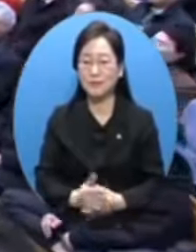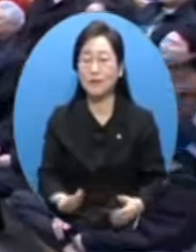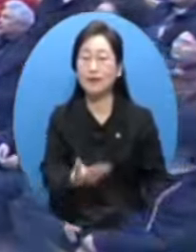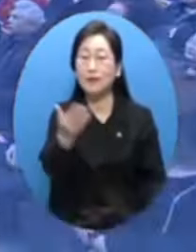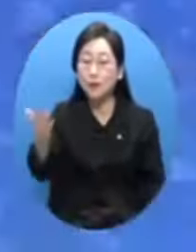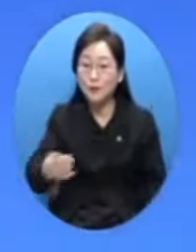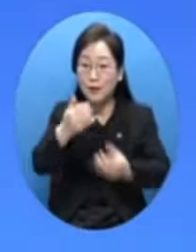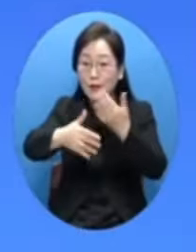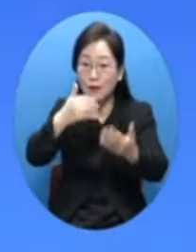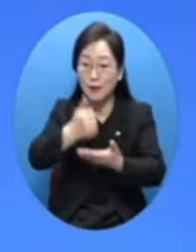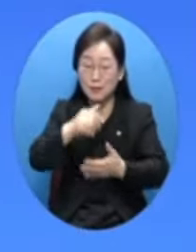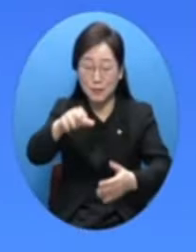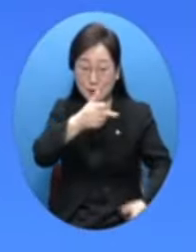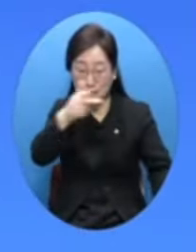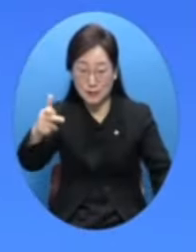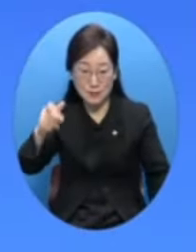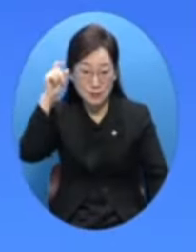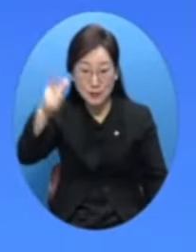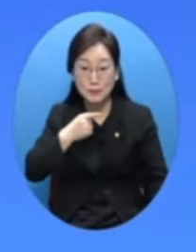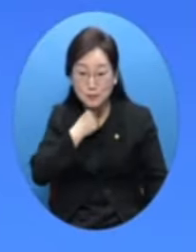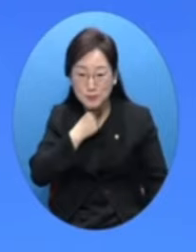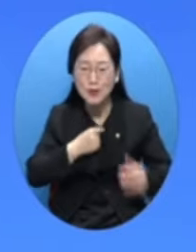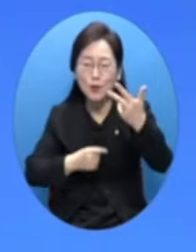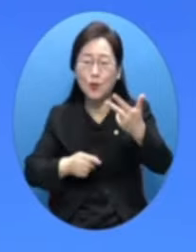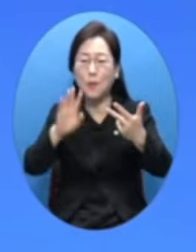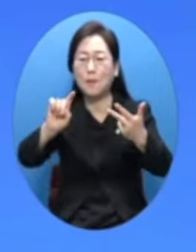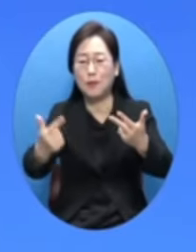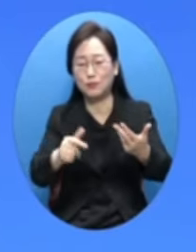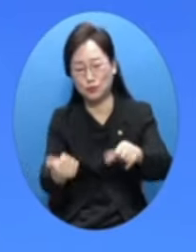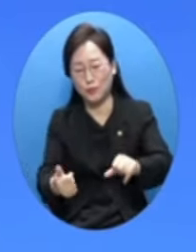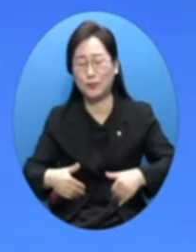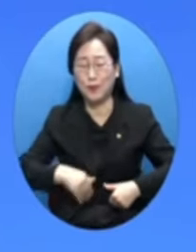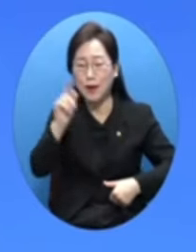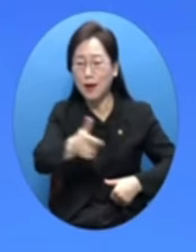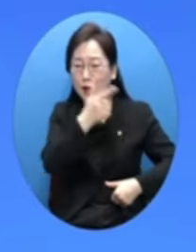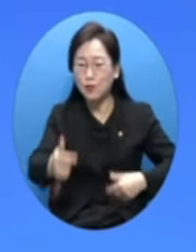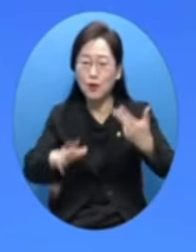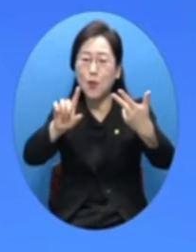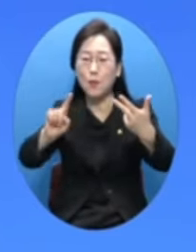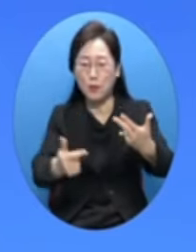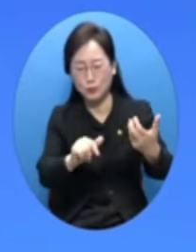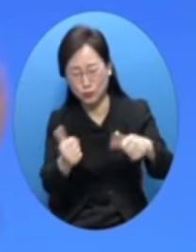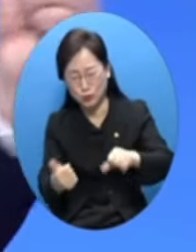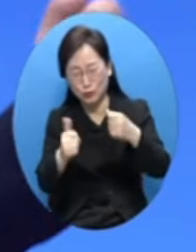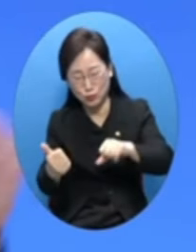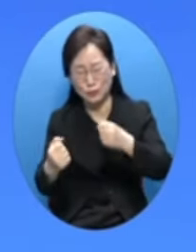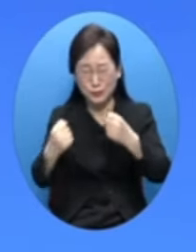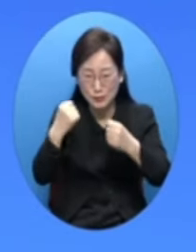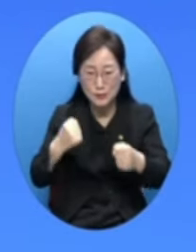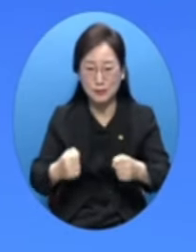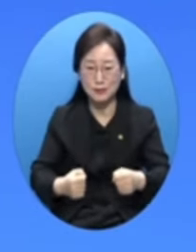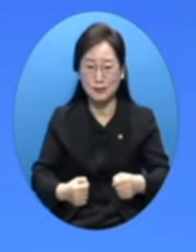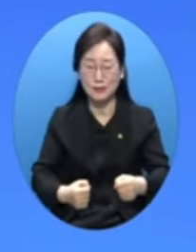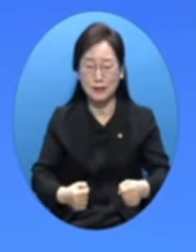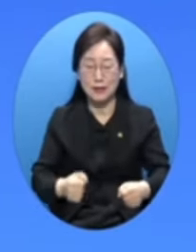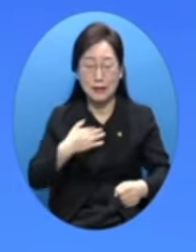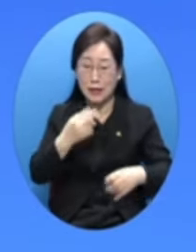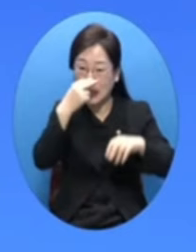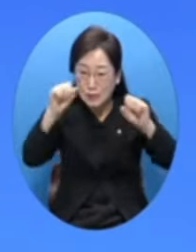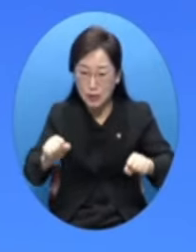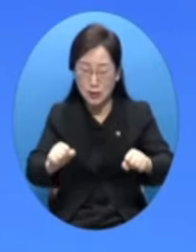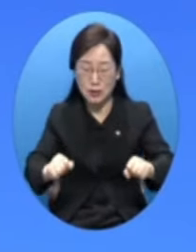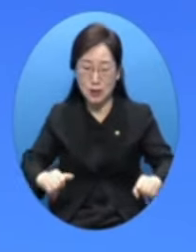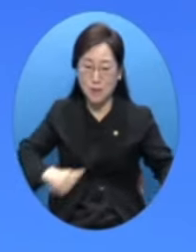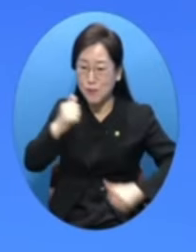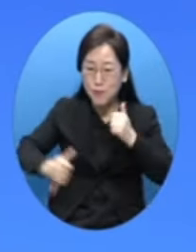여러분들이 하나님 앞에 큰 사람이 되려면 일곱 번 죽어야 돼요. 하루에 일곱 번 죽어야 사람이 됩니다. 내가 살아있으니까 분나고 다투고